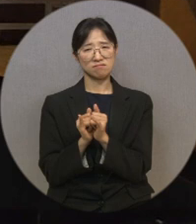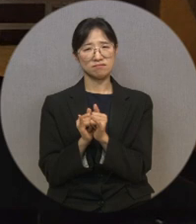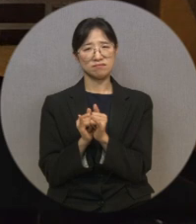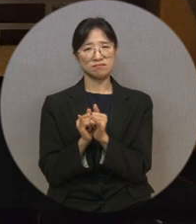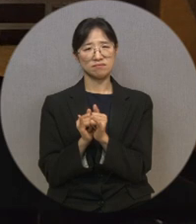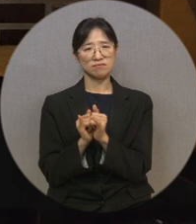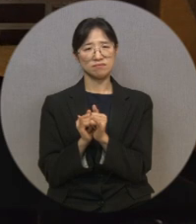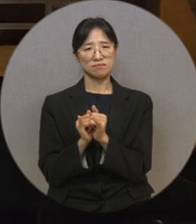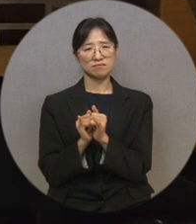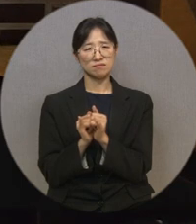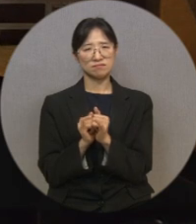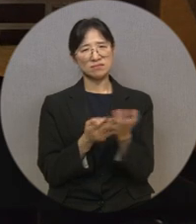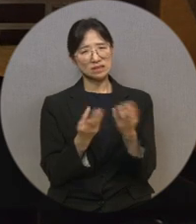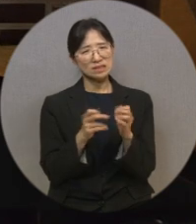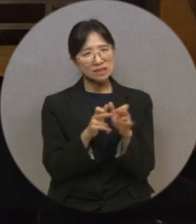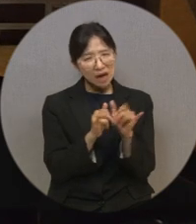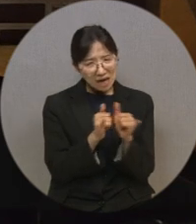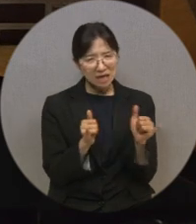이